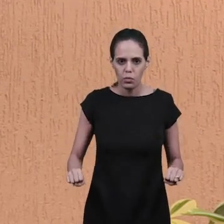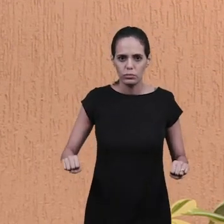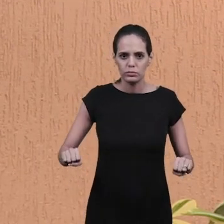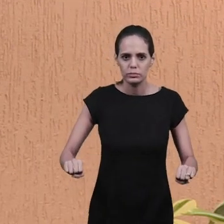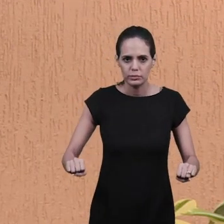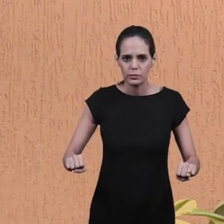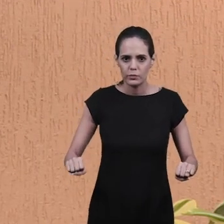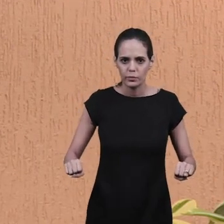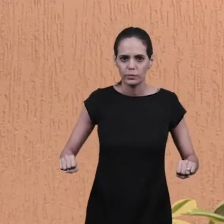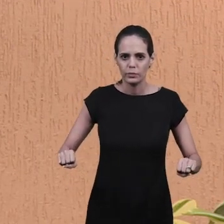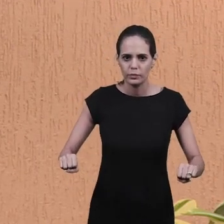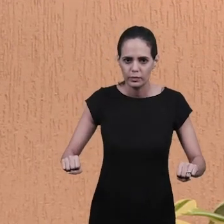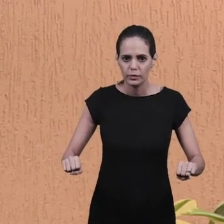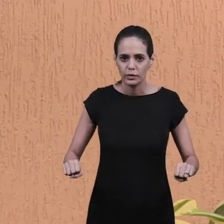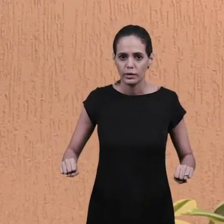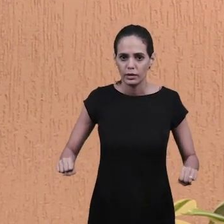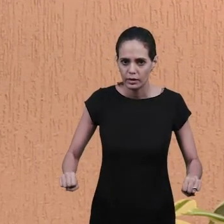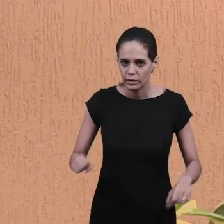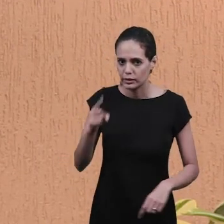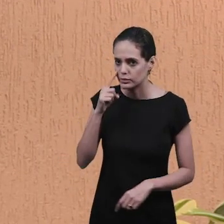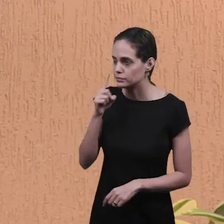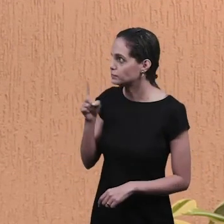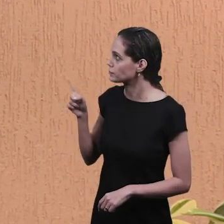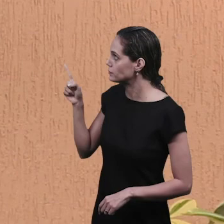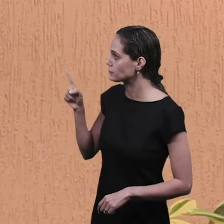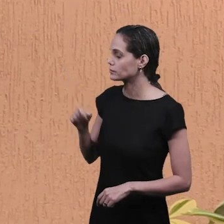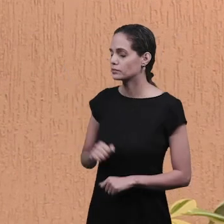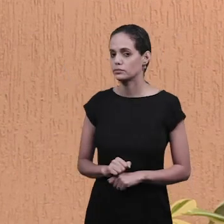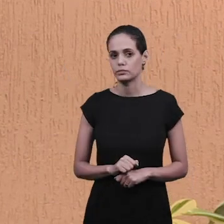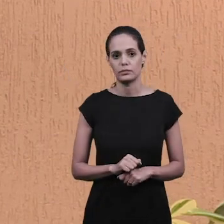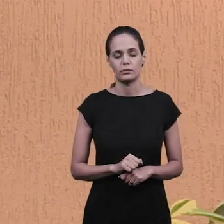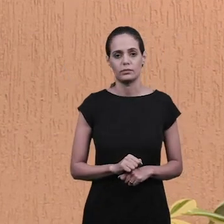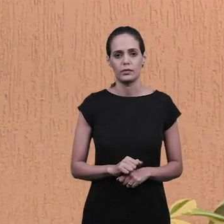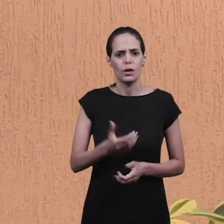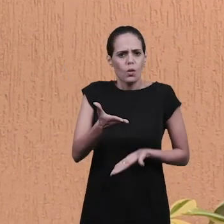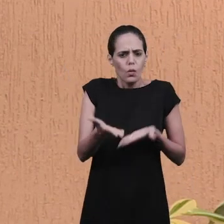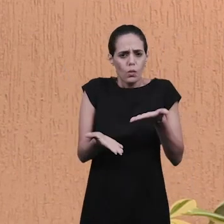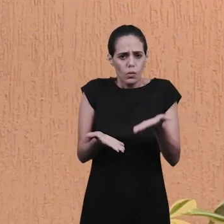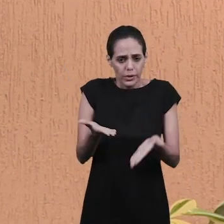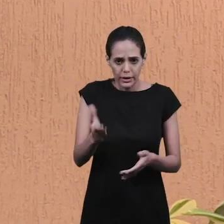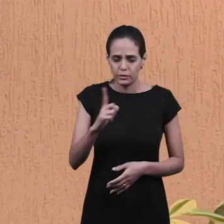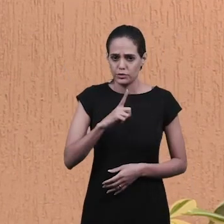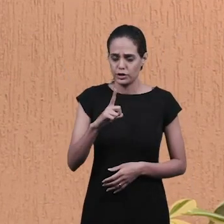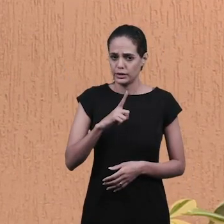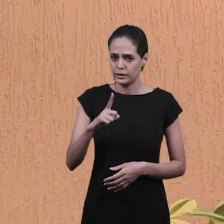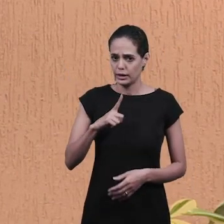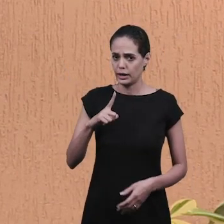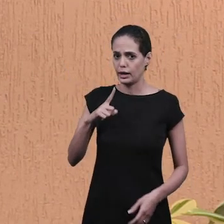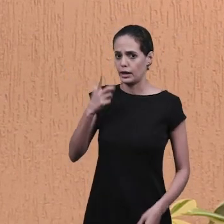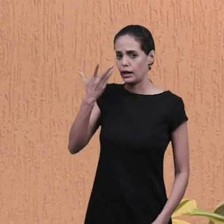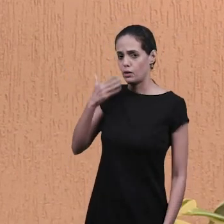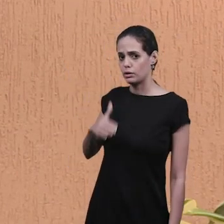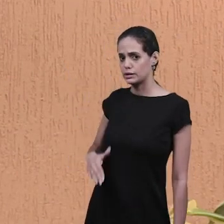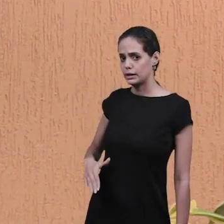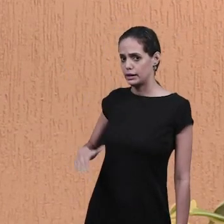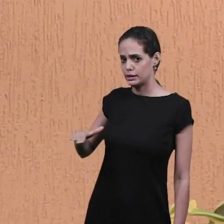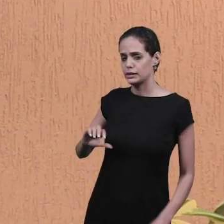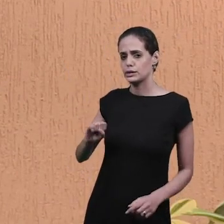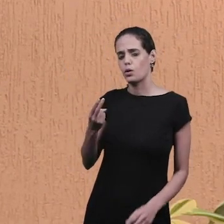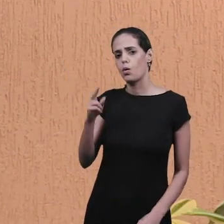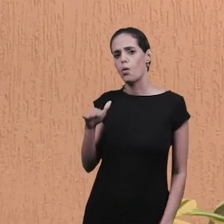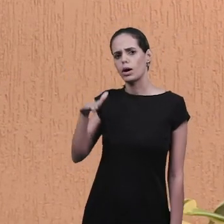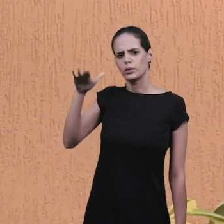déambulateurs. Le soin que nous devons avoir et enseigner nos enfants, nous devons avoir le soin,